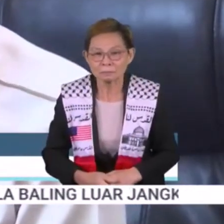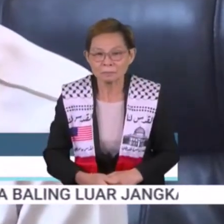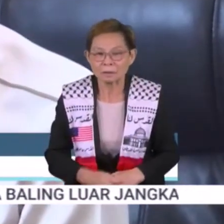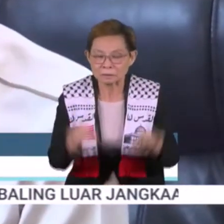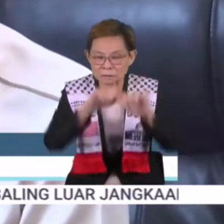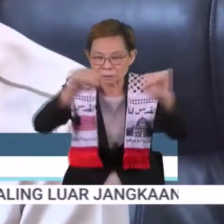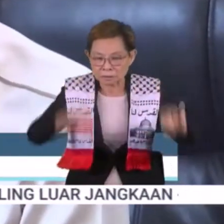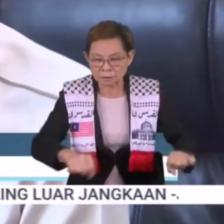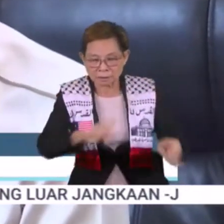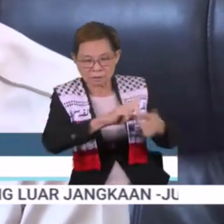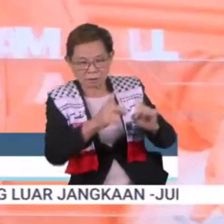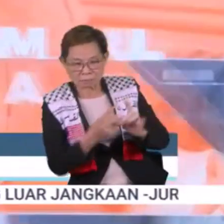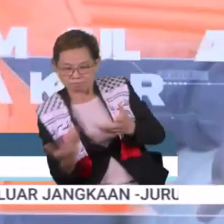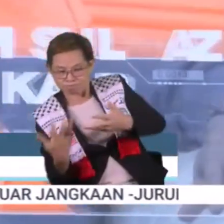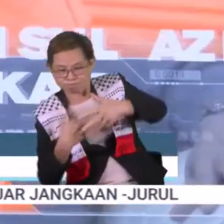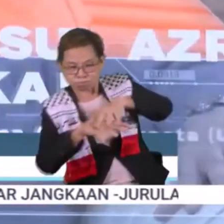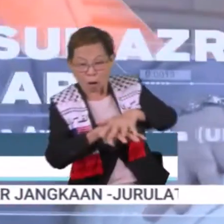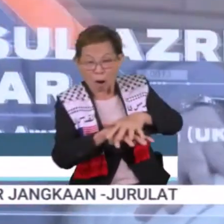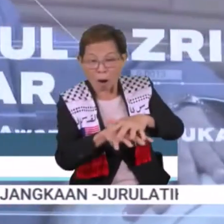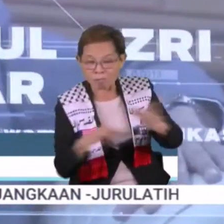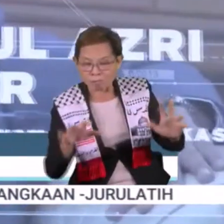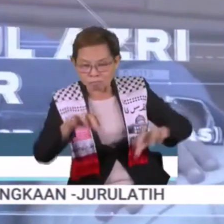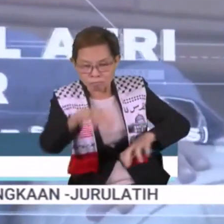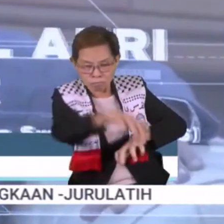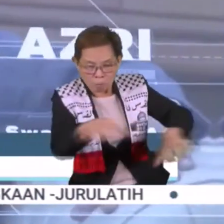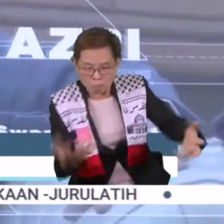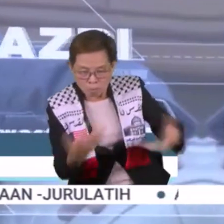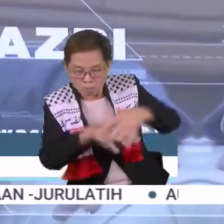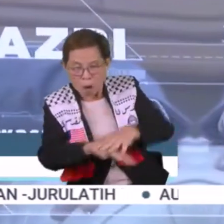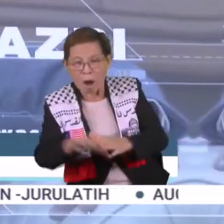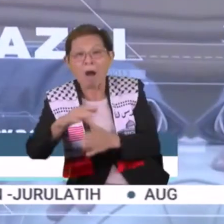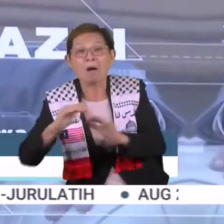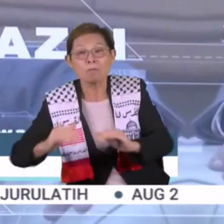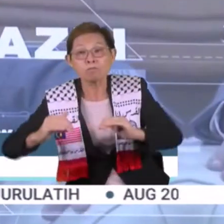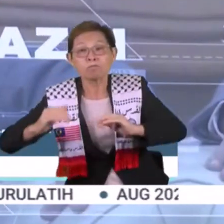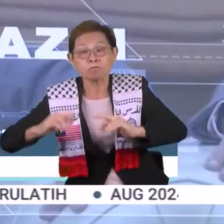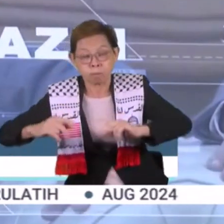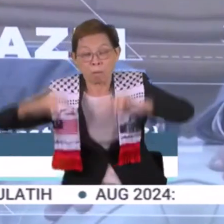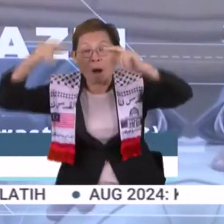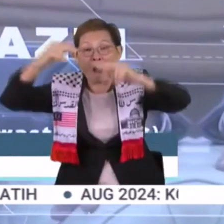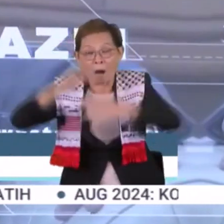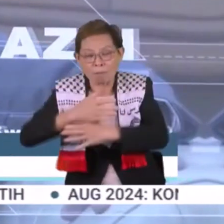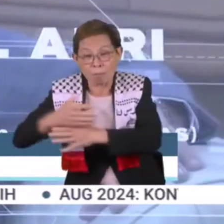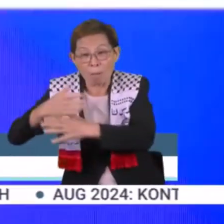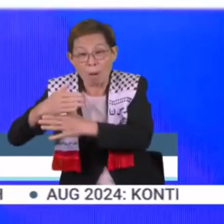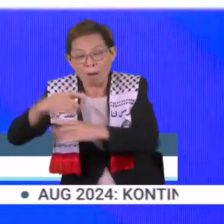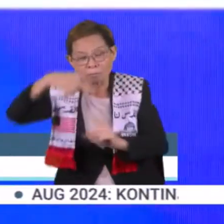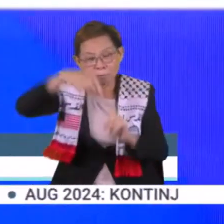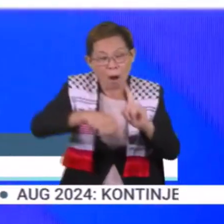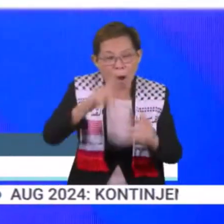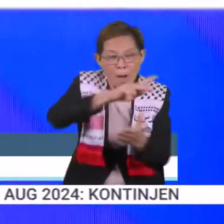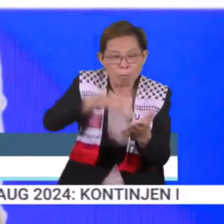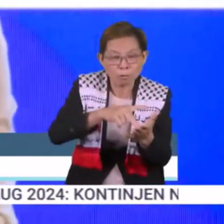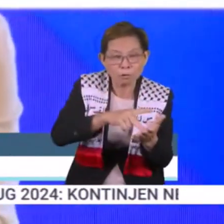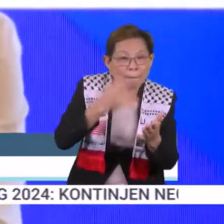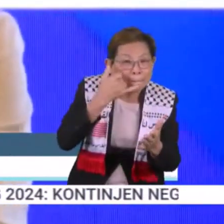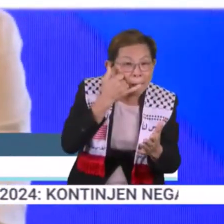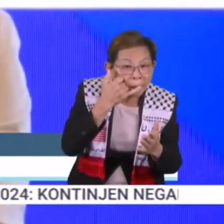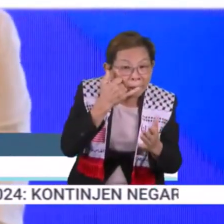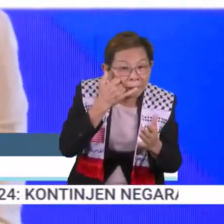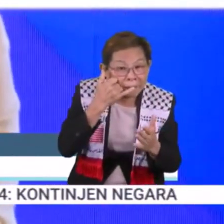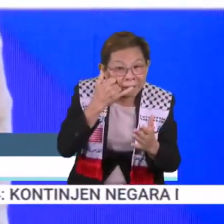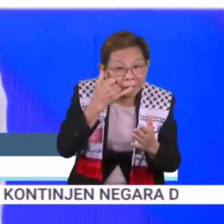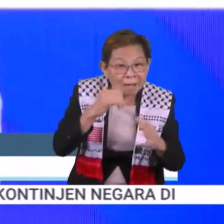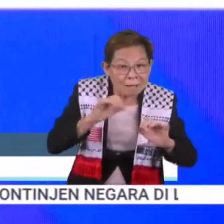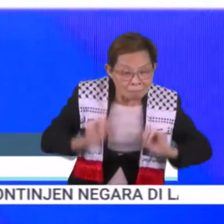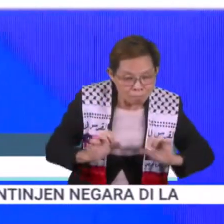Ia sistem digital bersepadu untuk tingkatkan perkongsian sumber data antara pusat panggilan kecemasan dan agensi